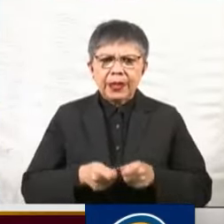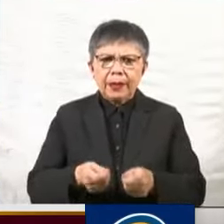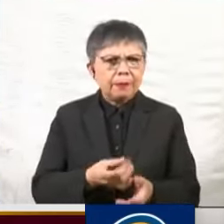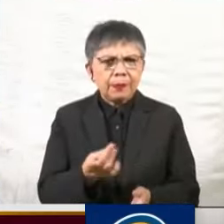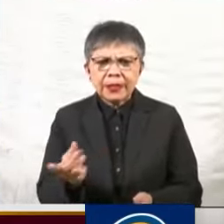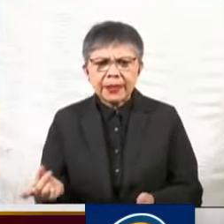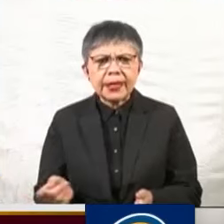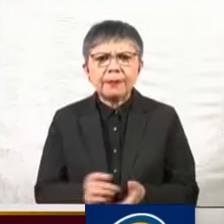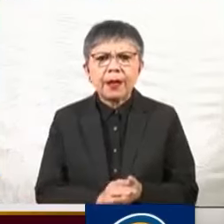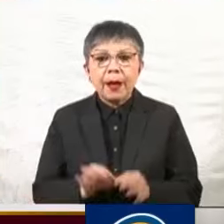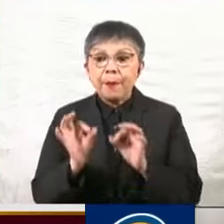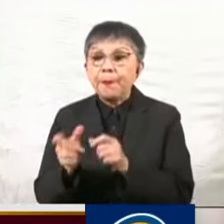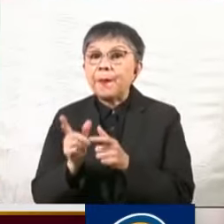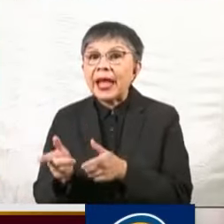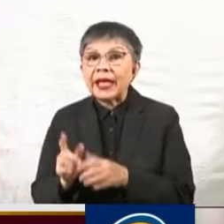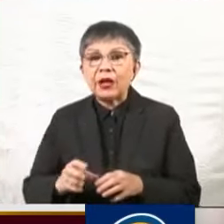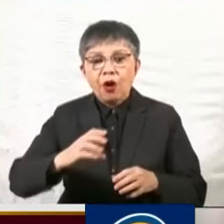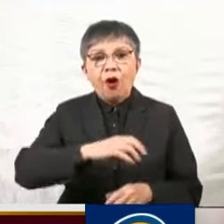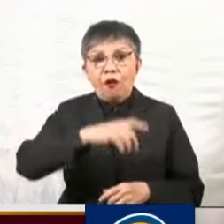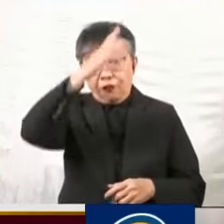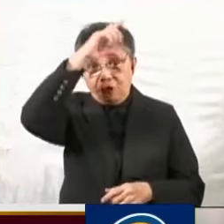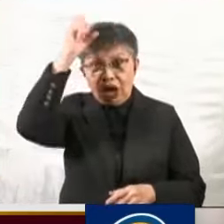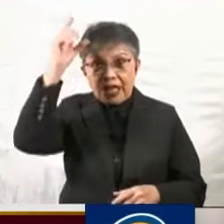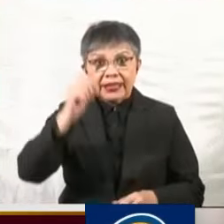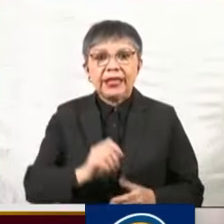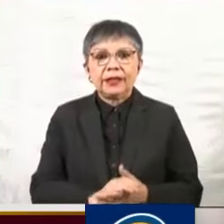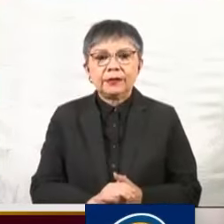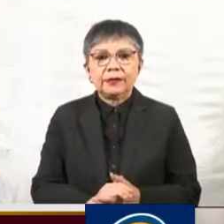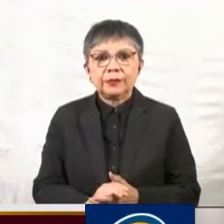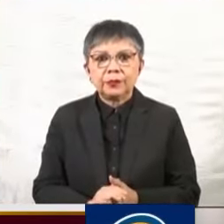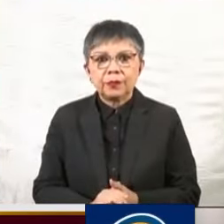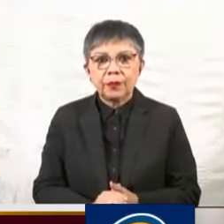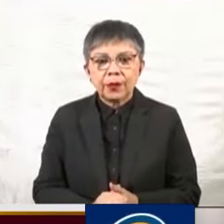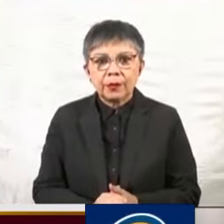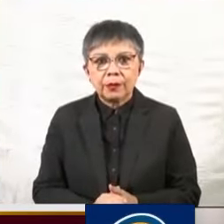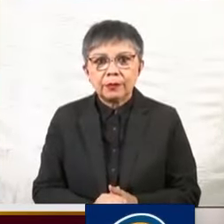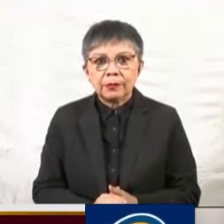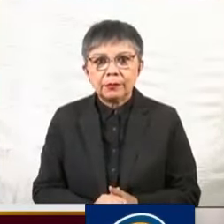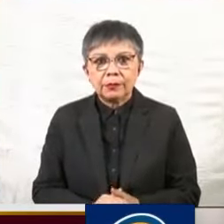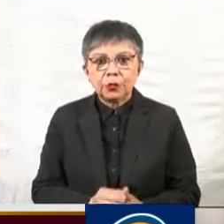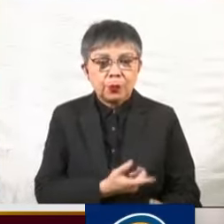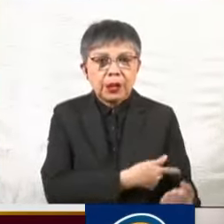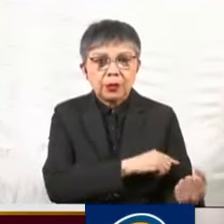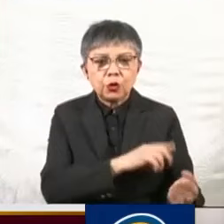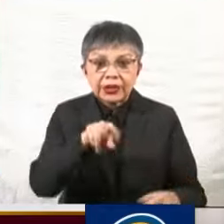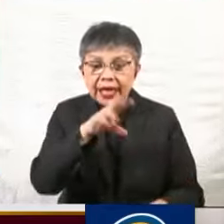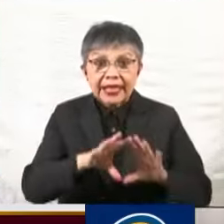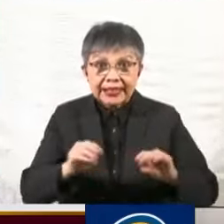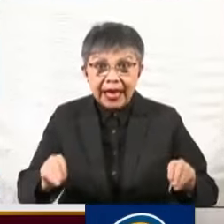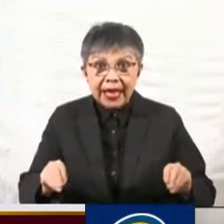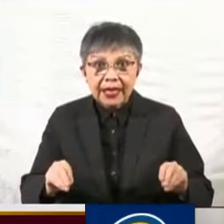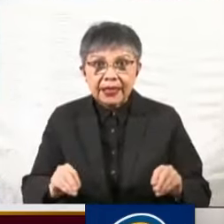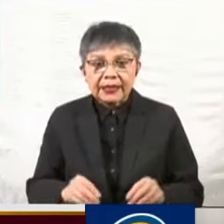berbagai pelatihan-pelatihan vokasi kita ingin bangun sistem di mana nanti pencari kerja dan